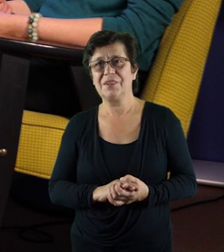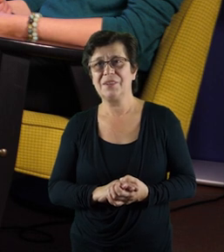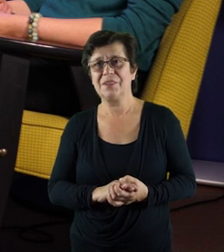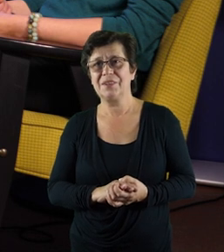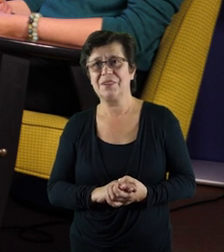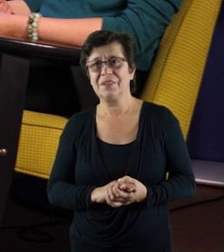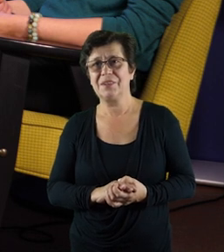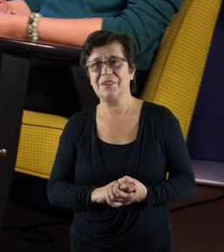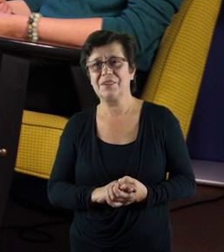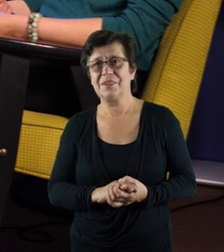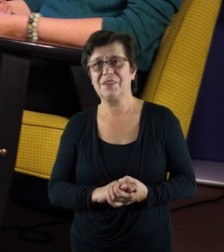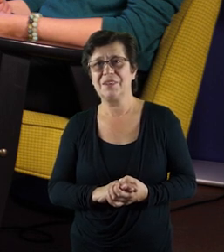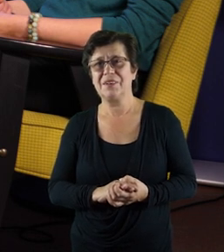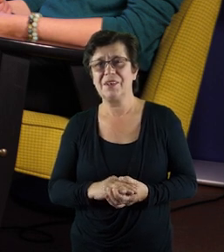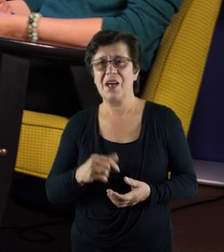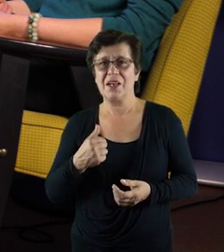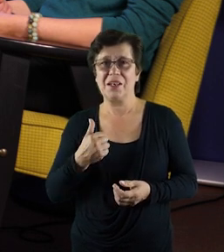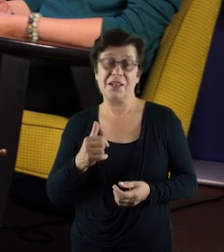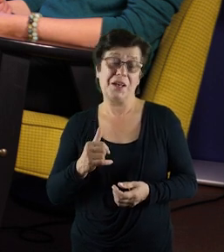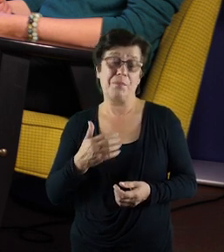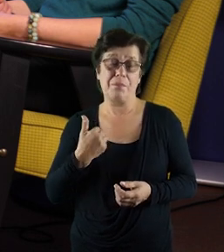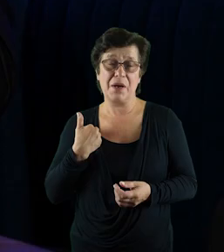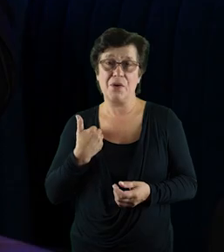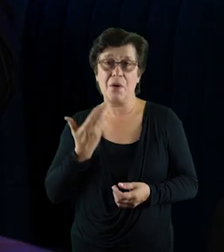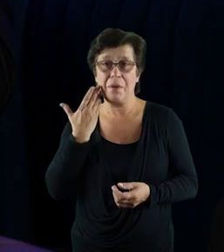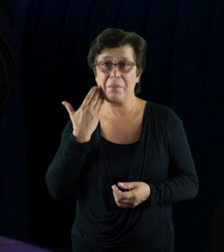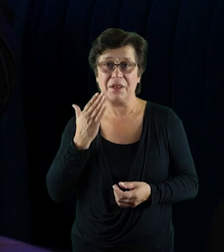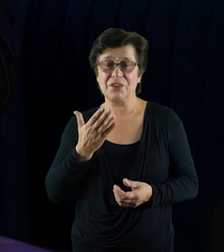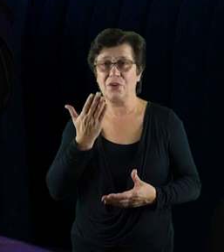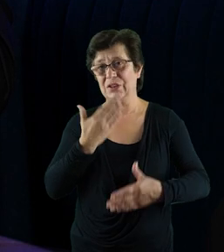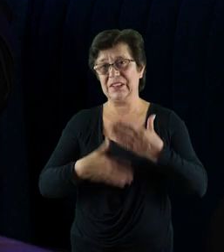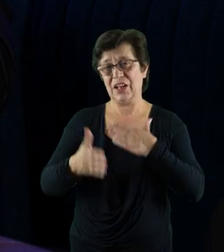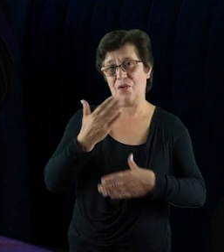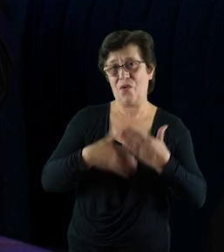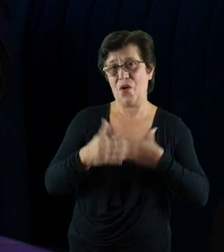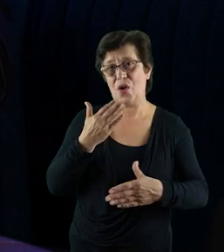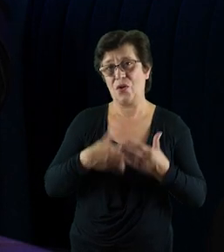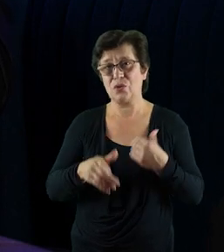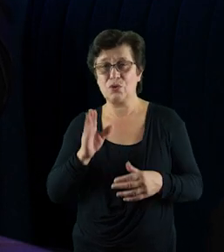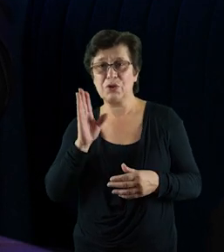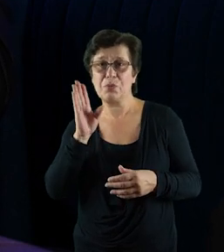I z absolutnym entuzjazmem, natomiast no rzeczywiście